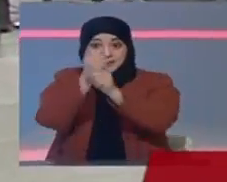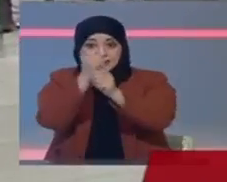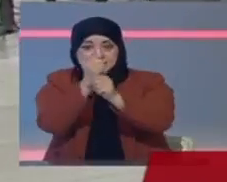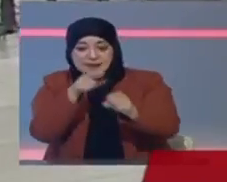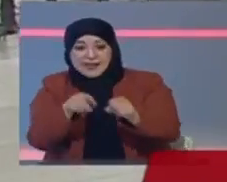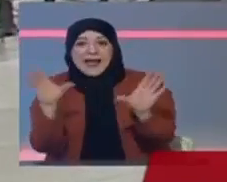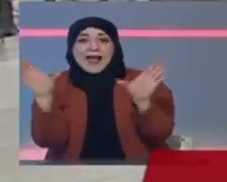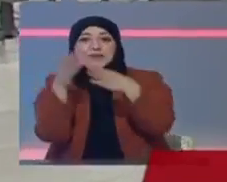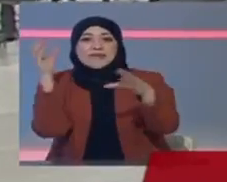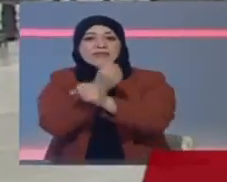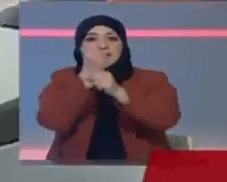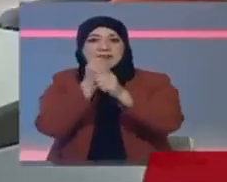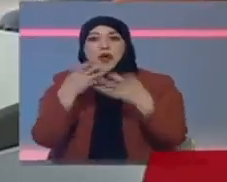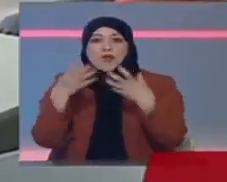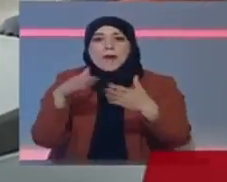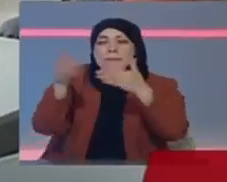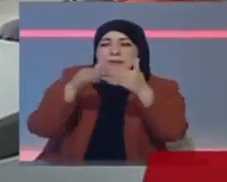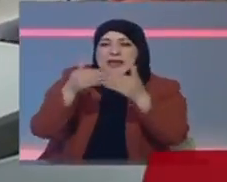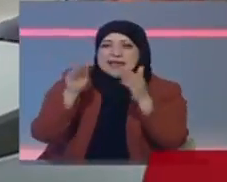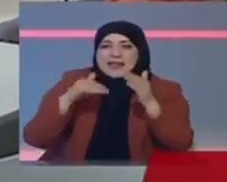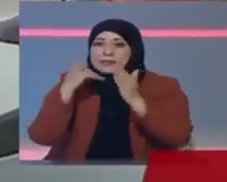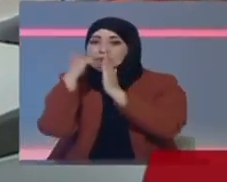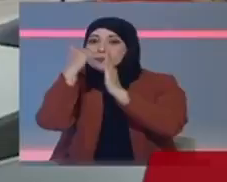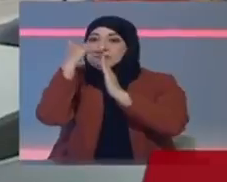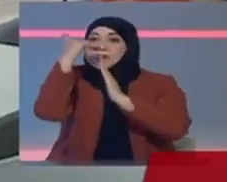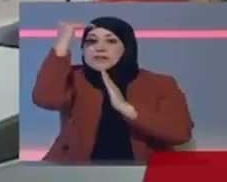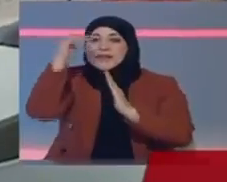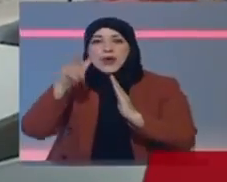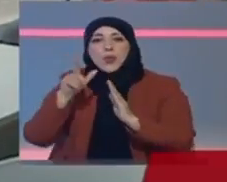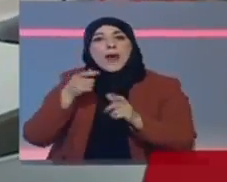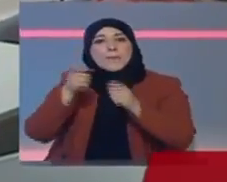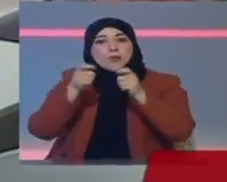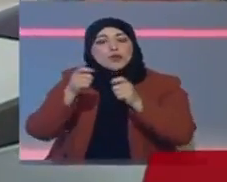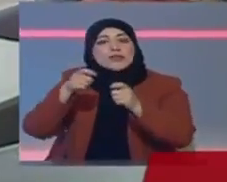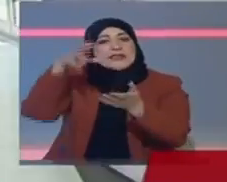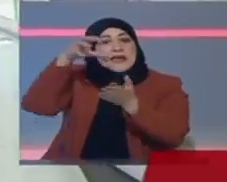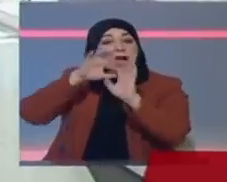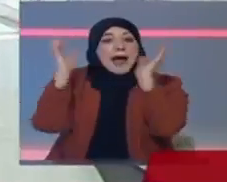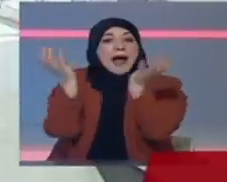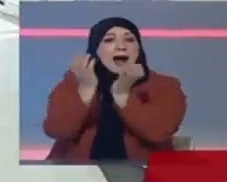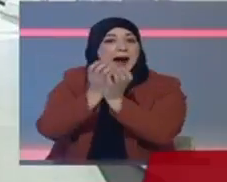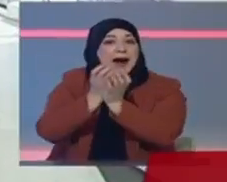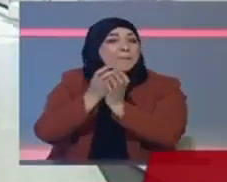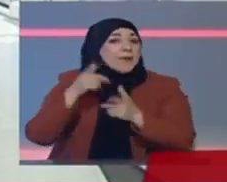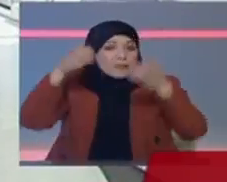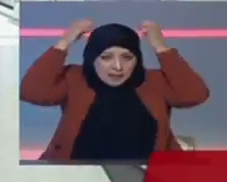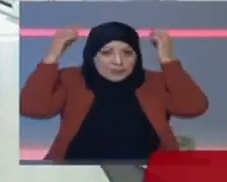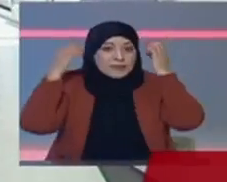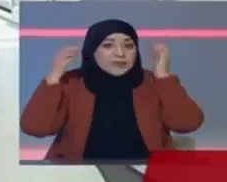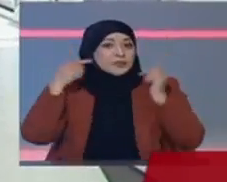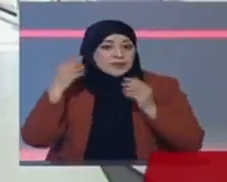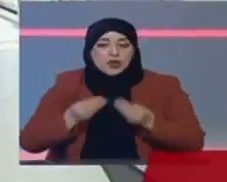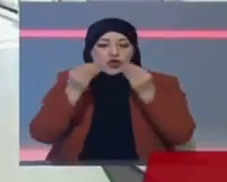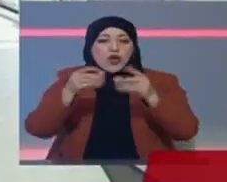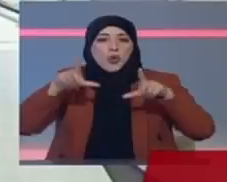يحتاج الى امكانيات لوجستيه متطوره وضع المدير العام لمركز نداء خاص اسامه الشعبيه على ذمه وزاره الصحه